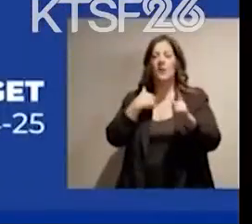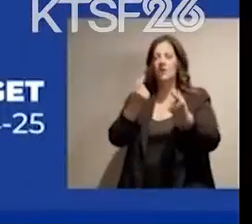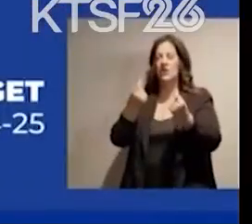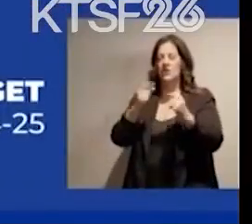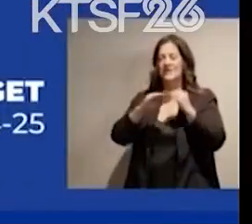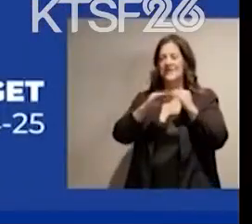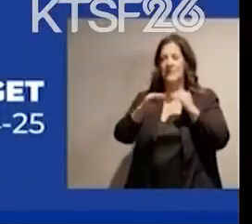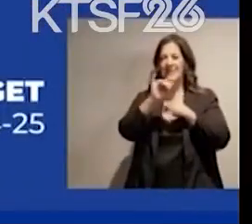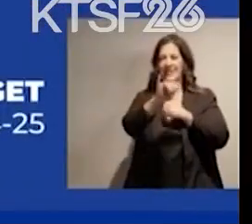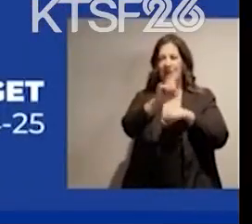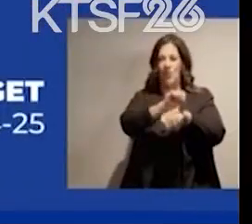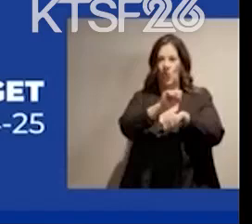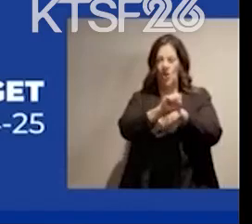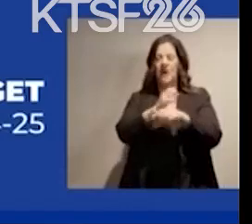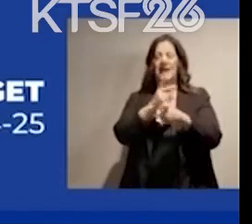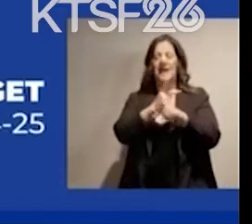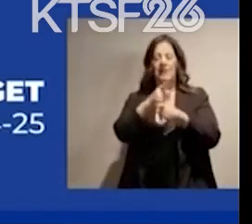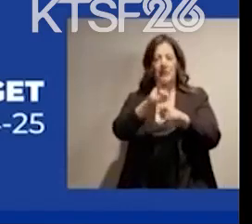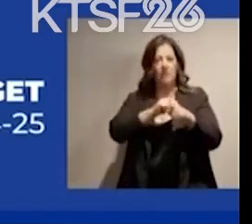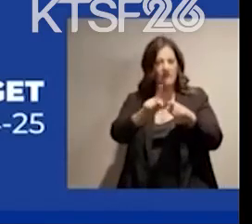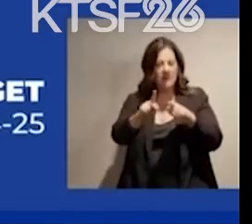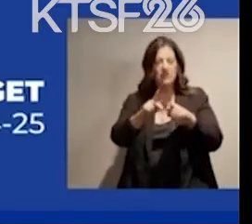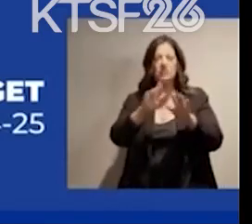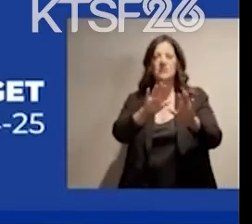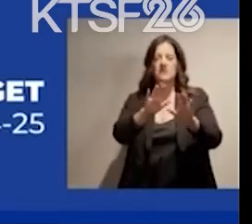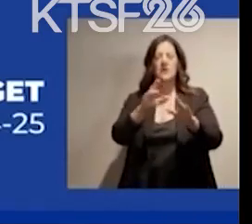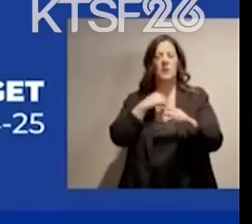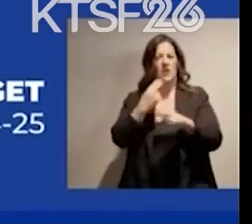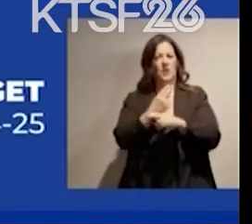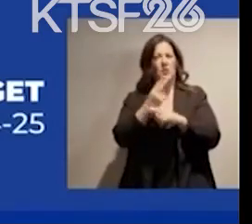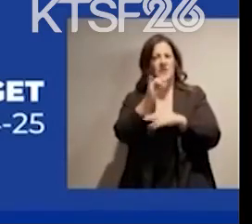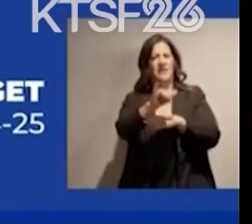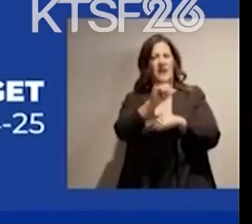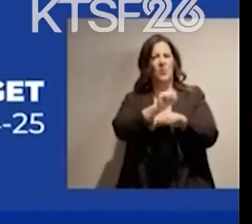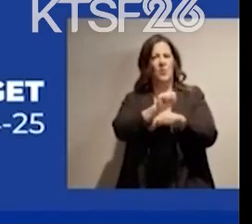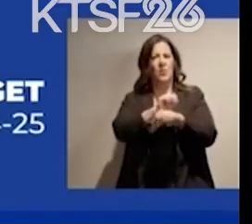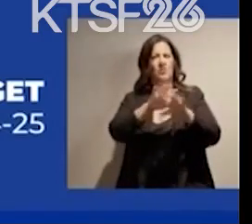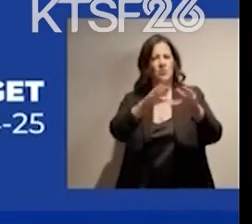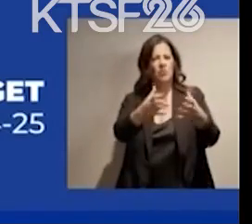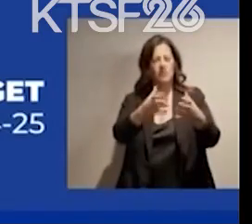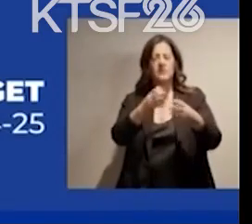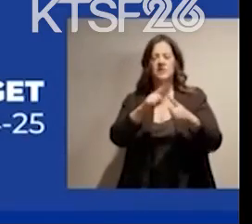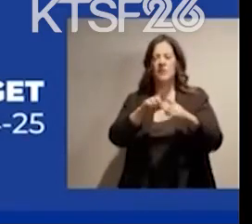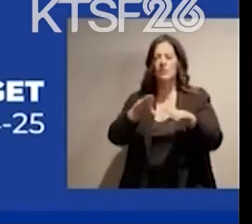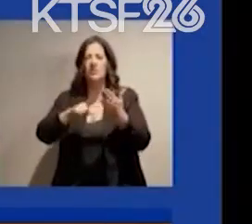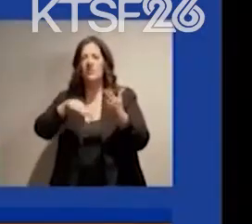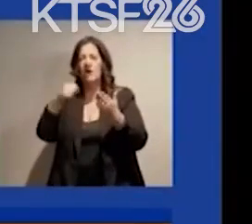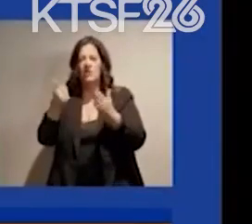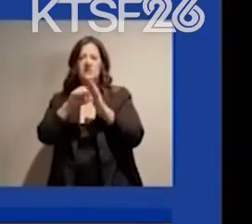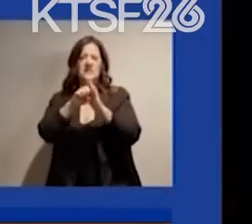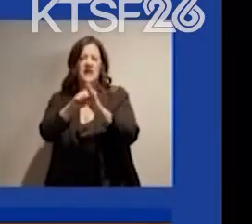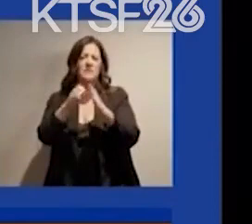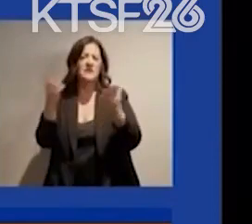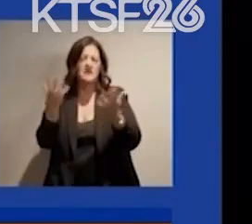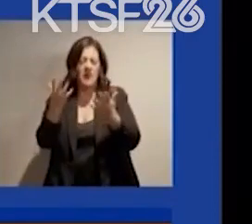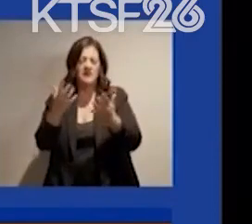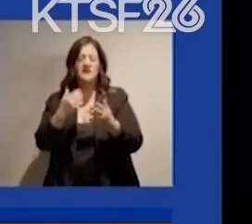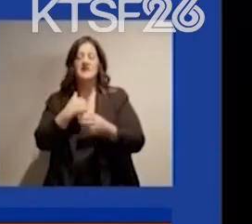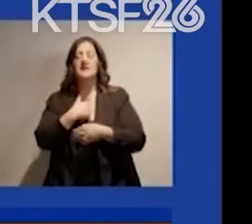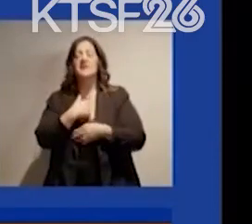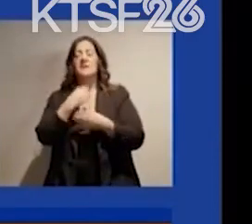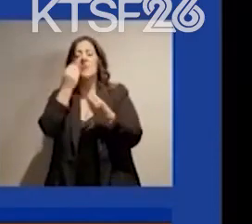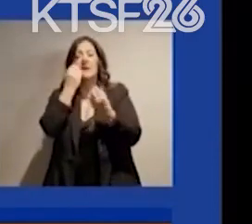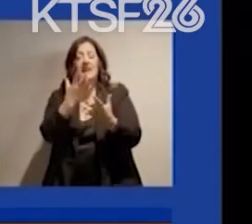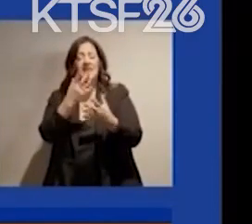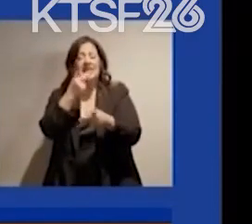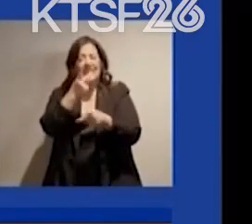大加州粮食援助计划，但现有计划继续实施。州府也保留对65岁以上或残障人士的